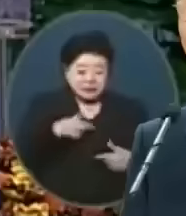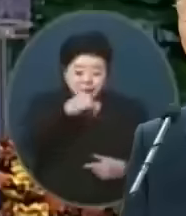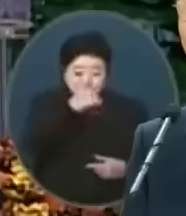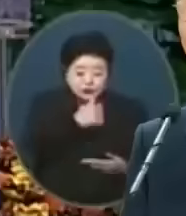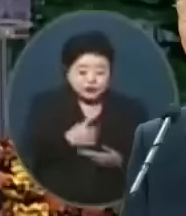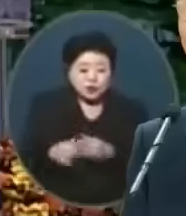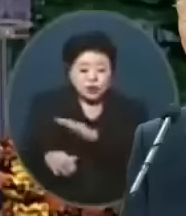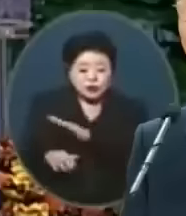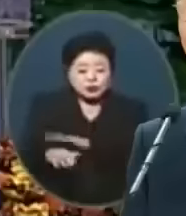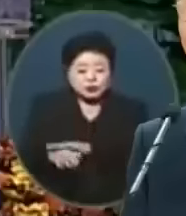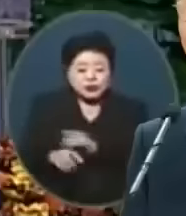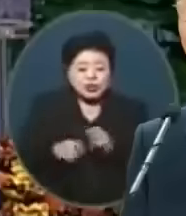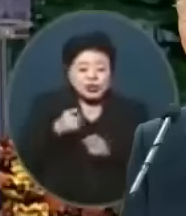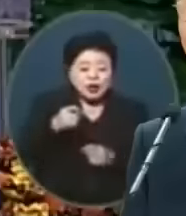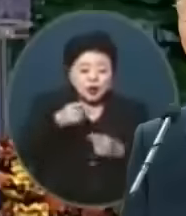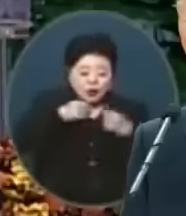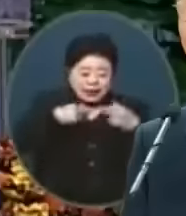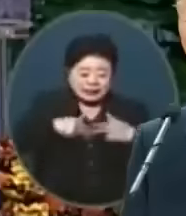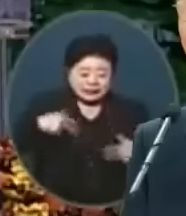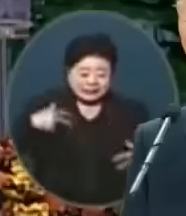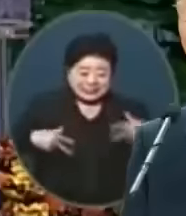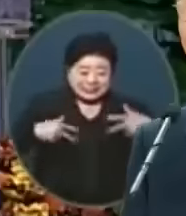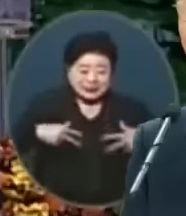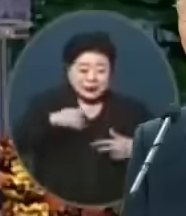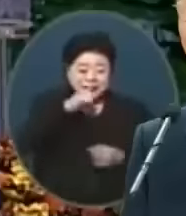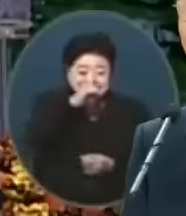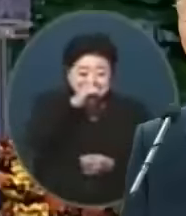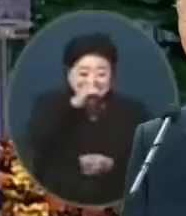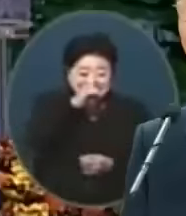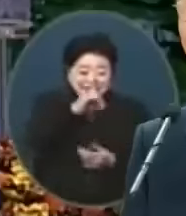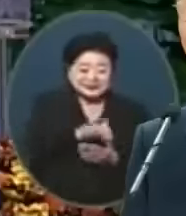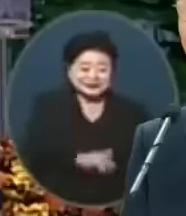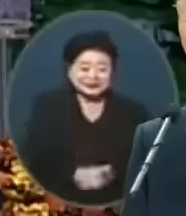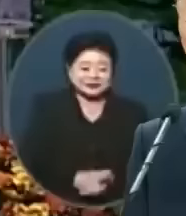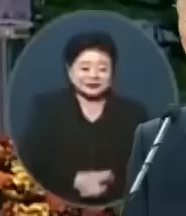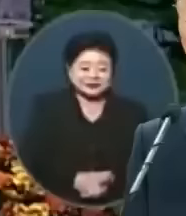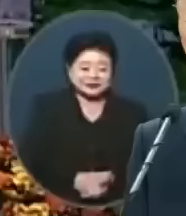주의 오른쪽에는 영원한 즐거움이 있나이다.